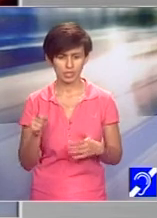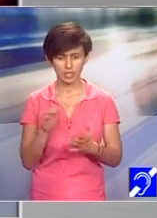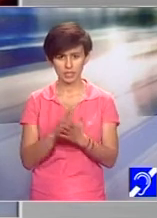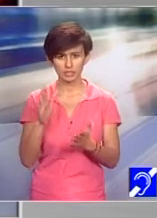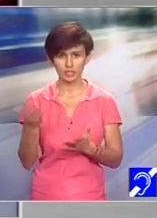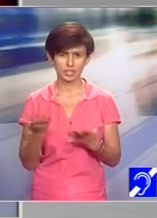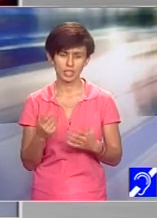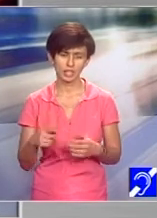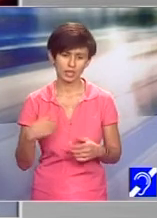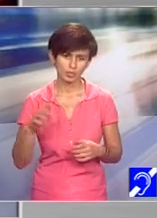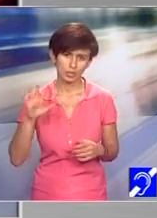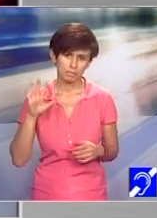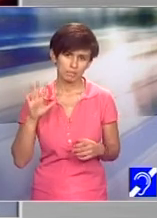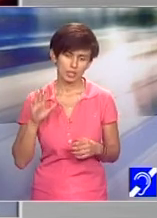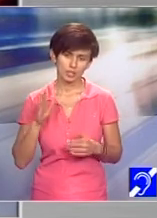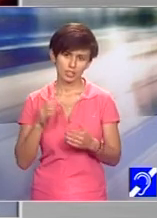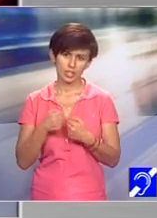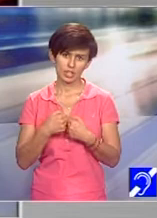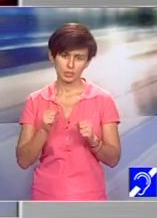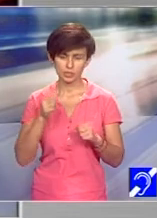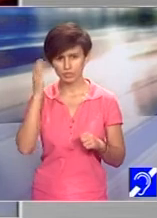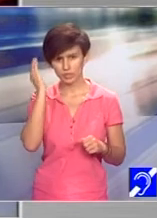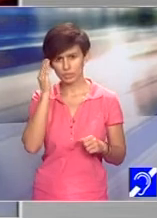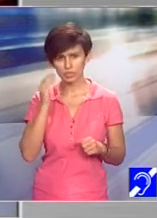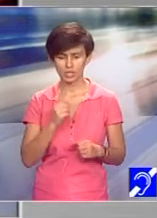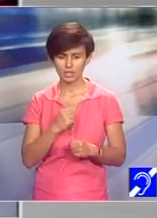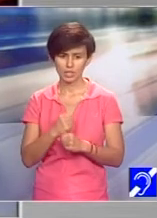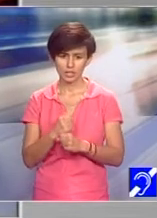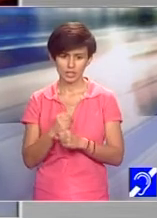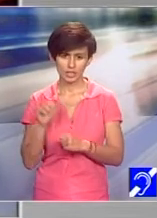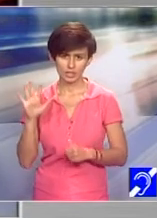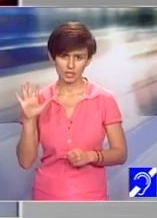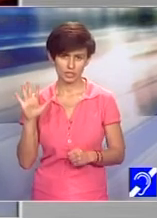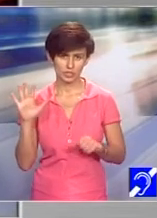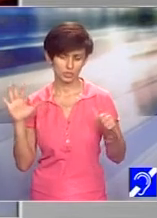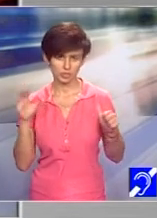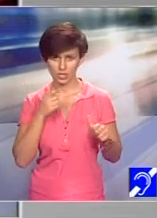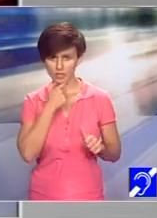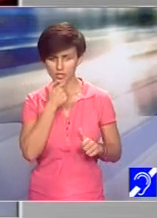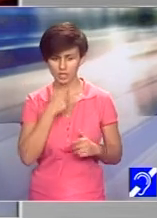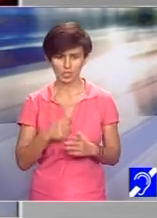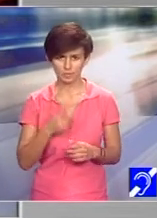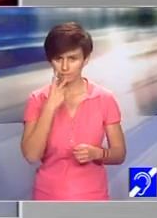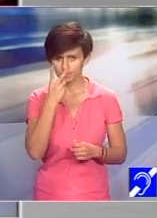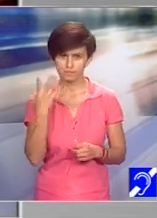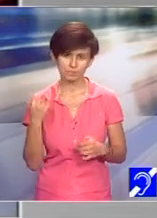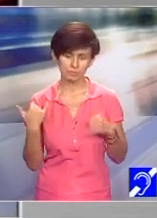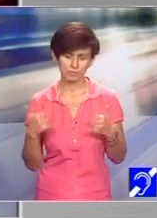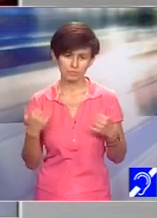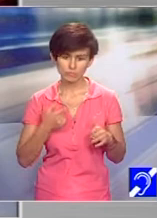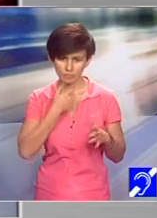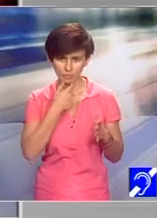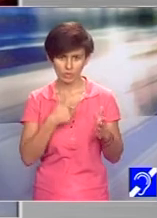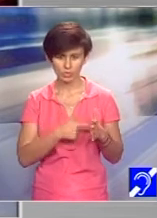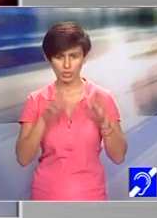ia 5-6 ani. S-a văzut ce s-a întâmplat în 2010. Până am reușit să-i formăm din nou, s-au întâmplat